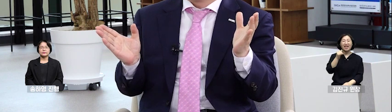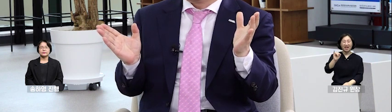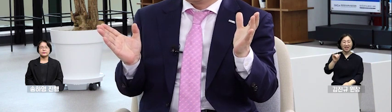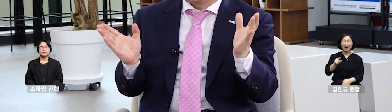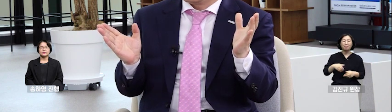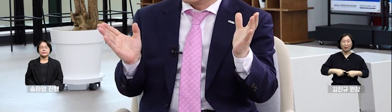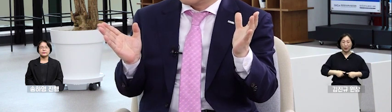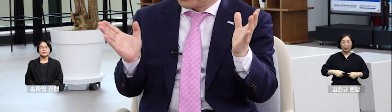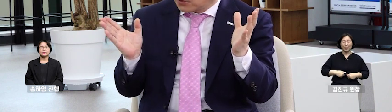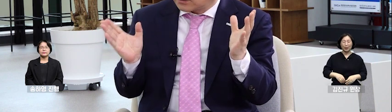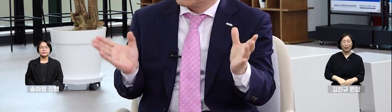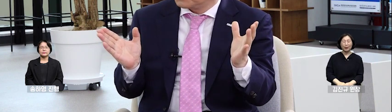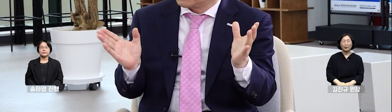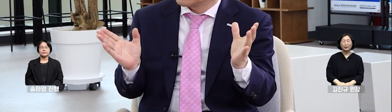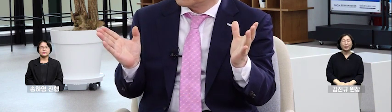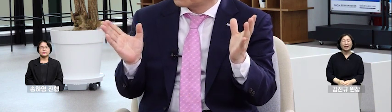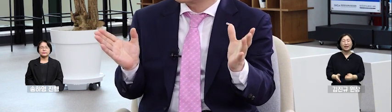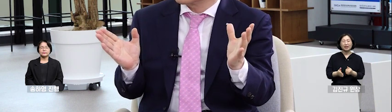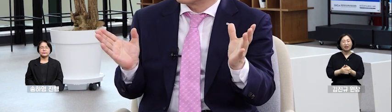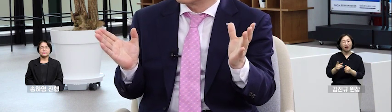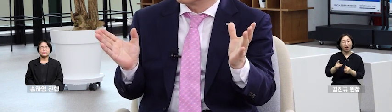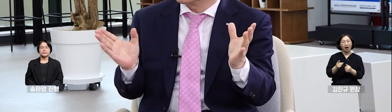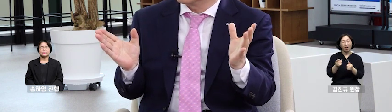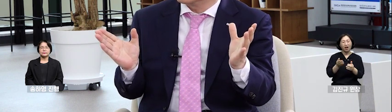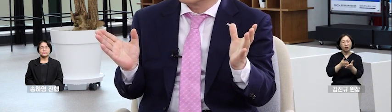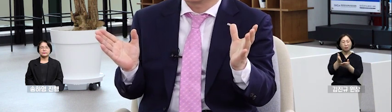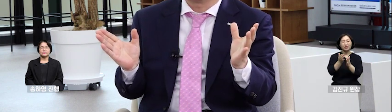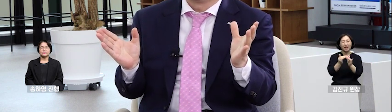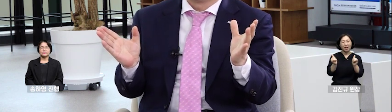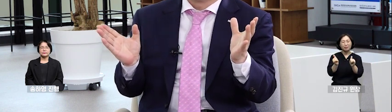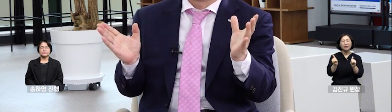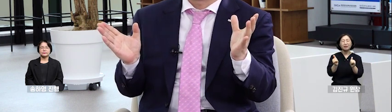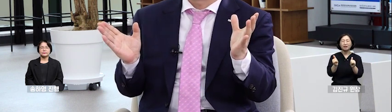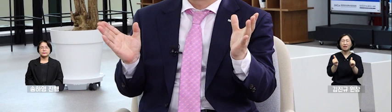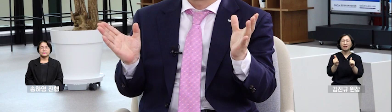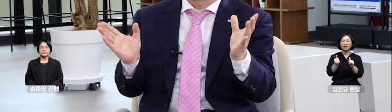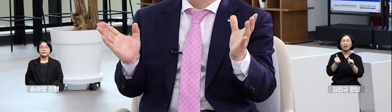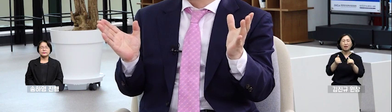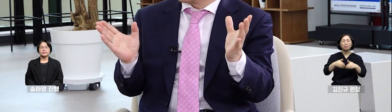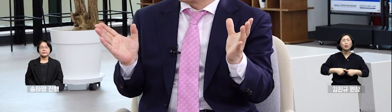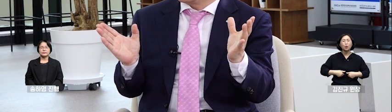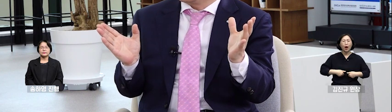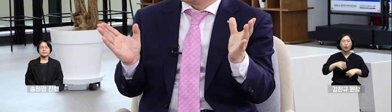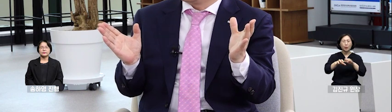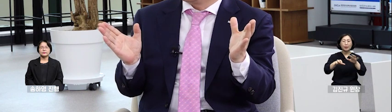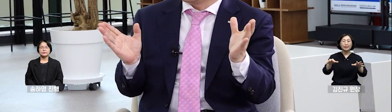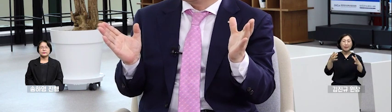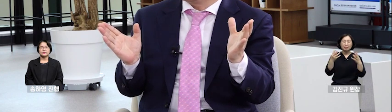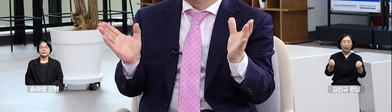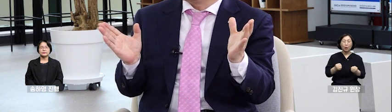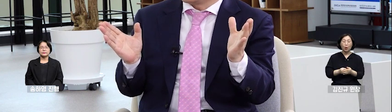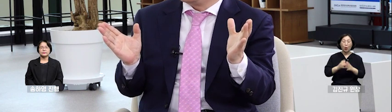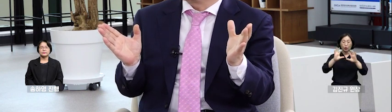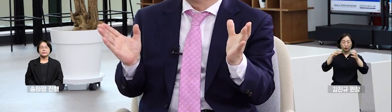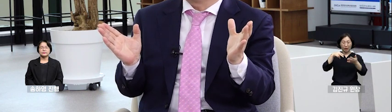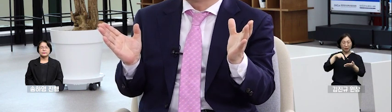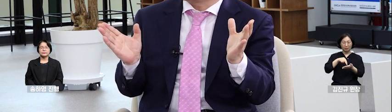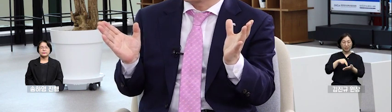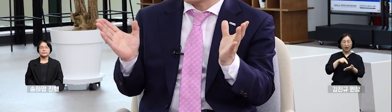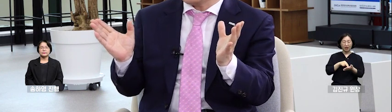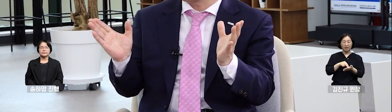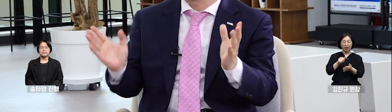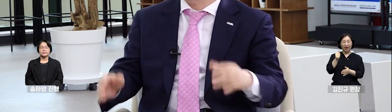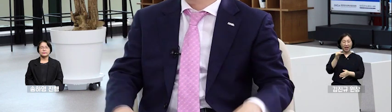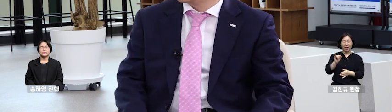아 수요가 뭐 어떻게 폭발 좀 드러나고 있고 그래서 막 국가적으로도 ai 의 인력은